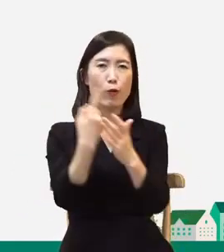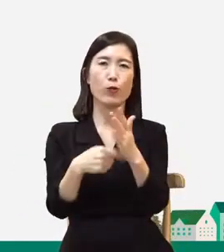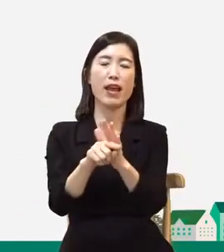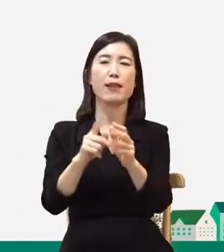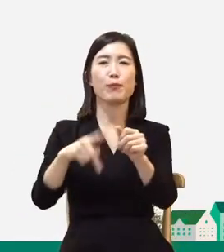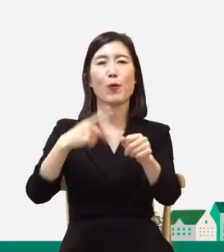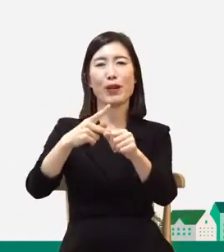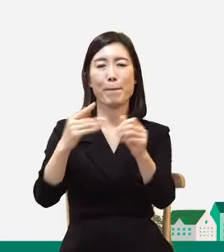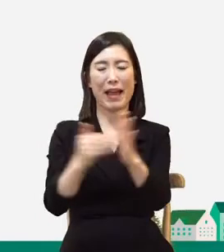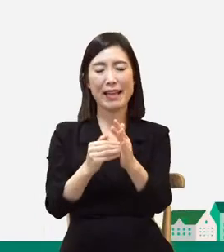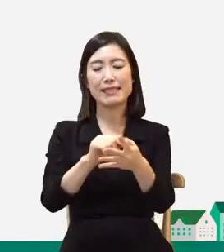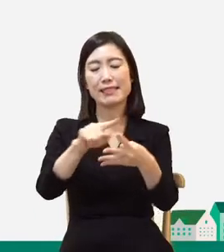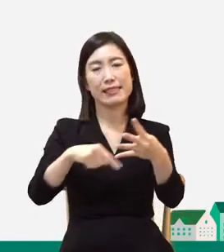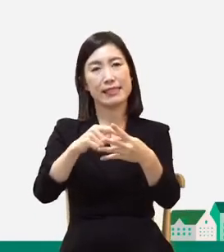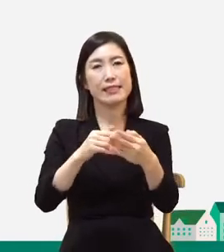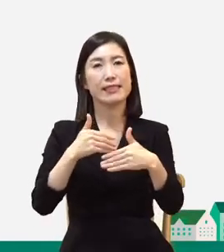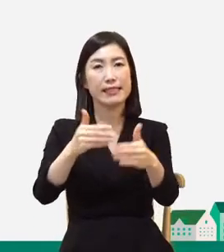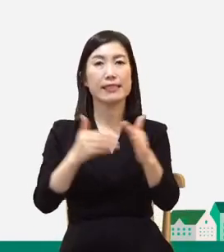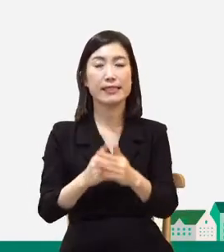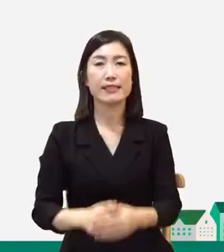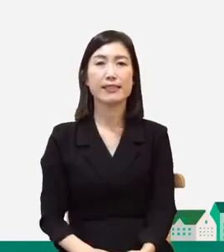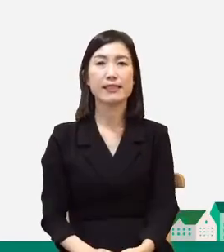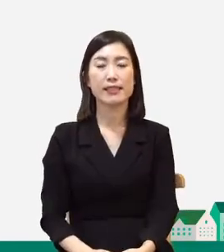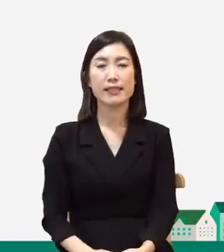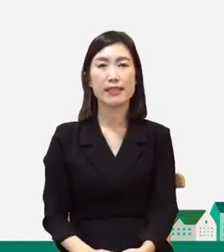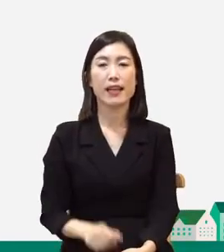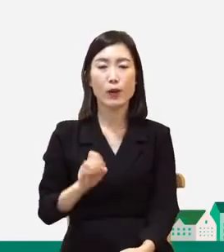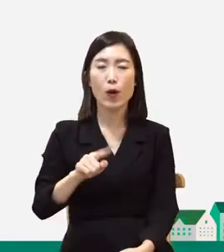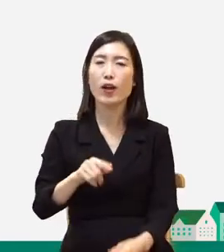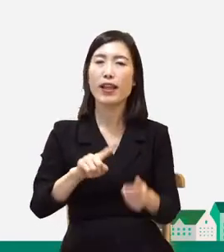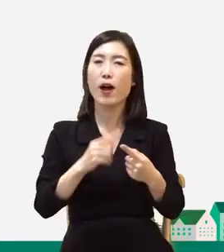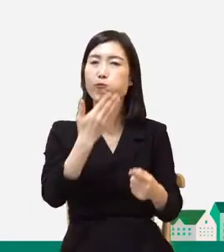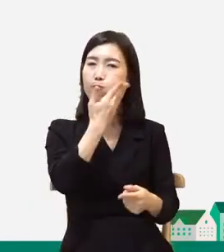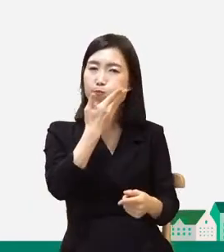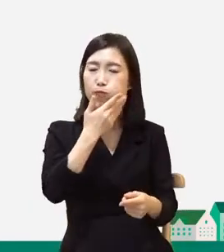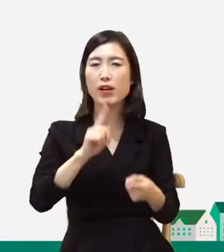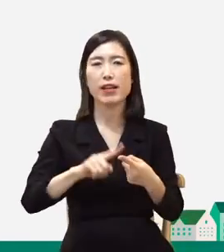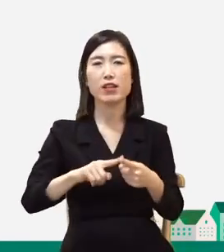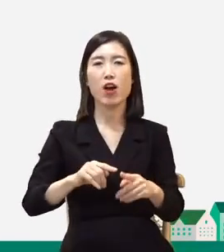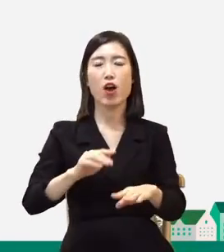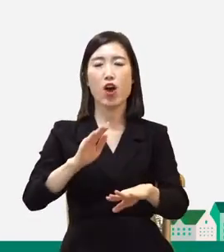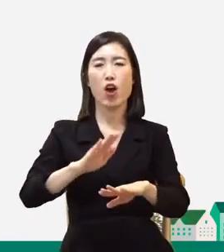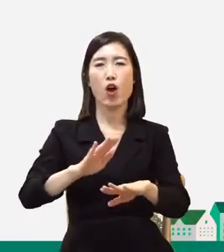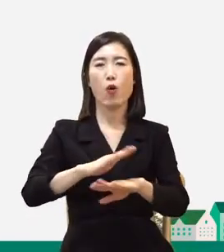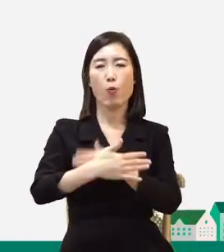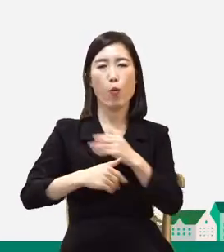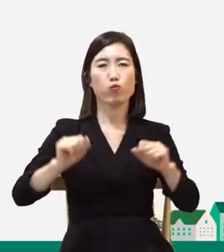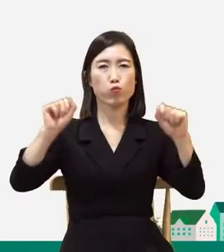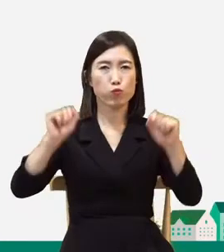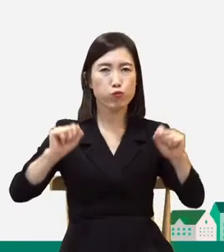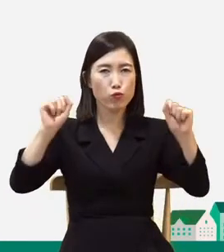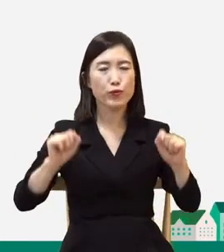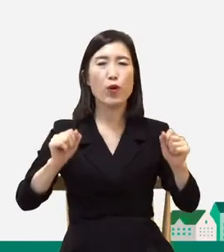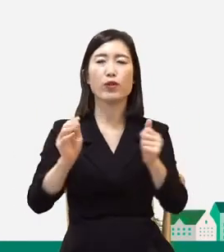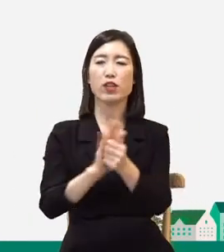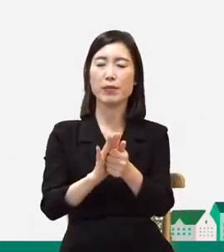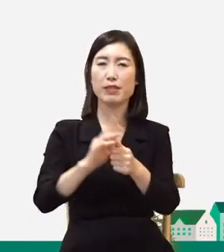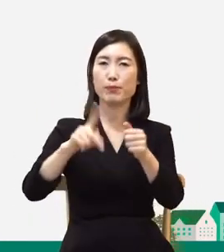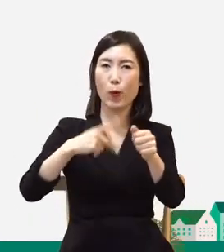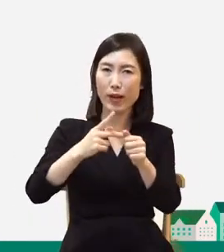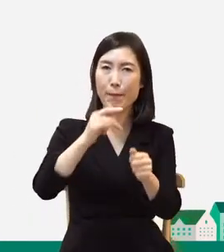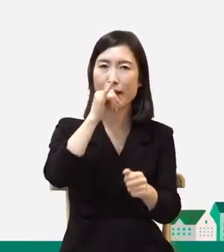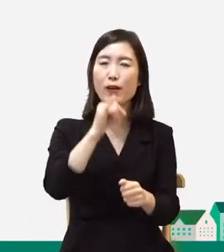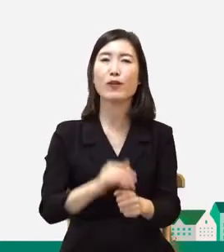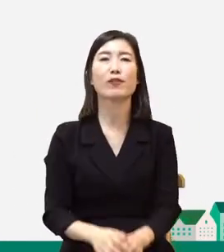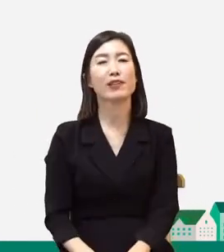함께 진행했습니다. 뭐 이때는 영양에 대한 서비스 혹은 뭐 맨손 건강 클럽 같은 건강 같이 운동하는 프로그램 같은 거를